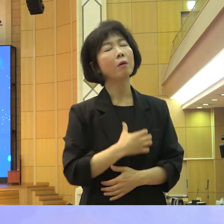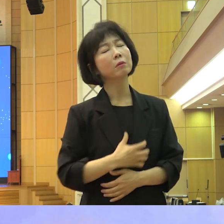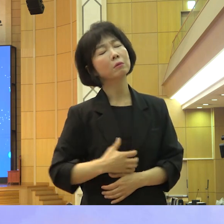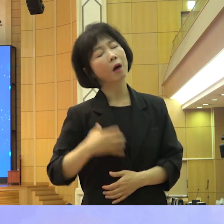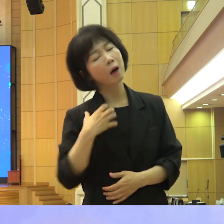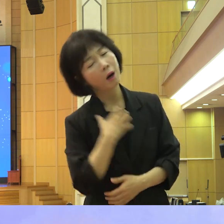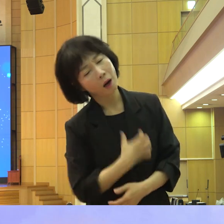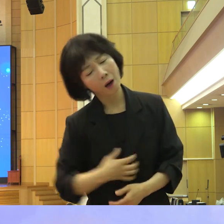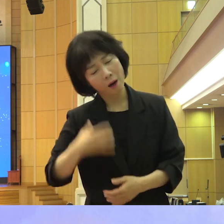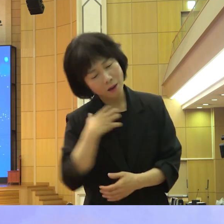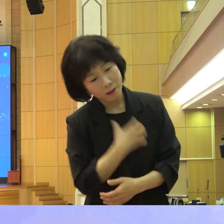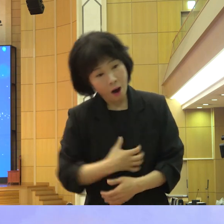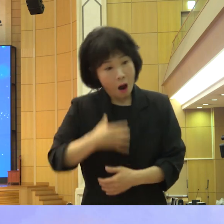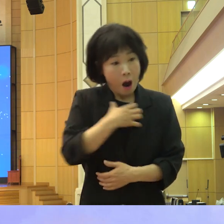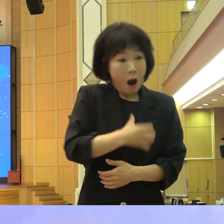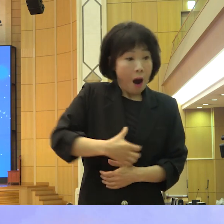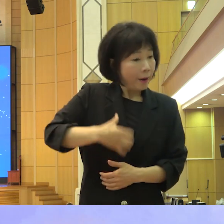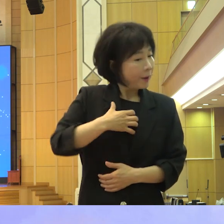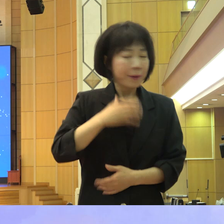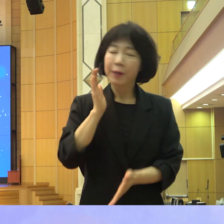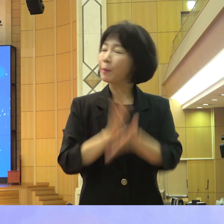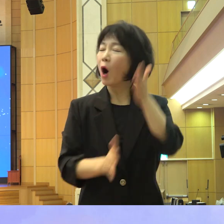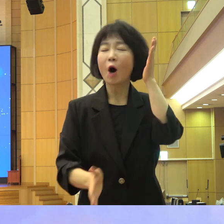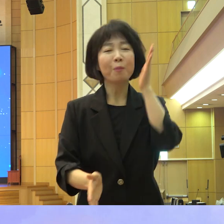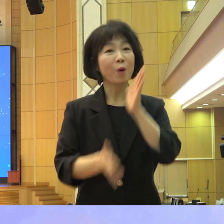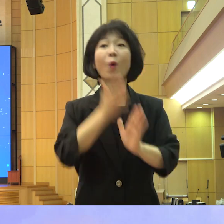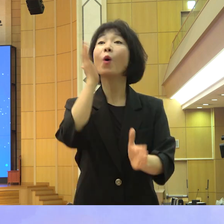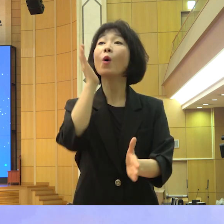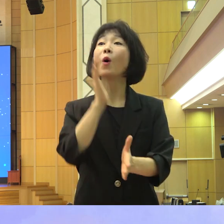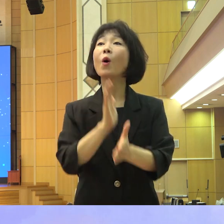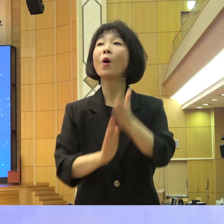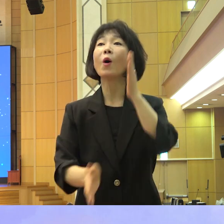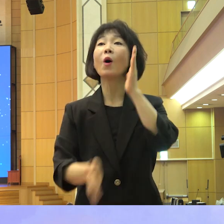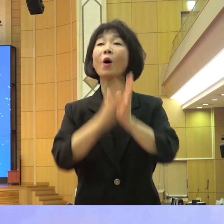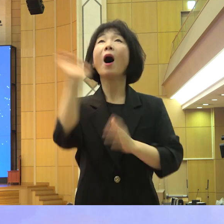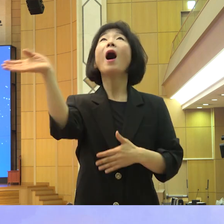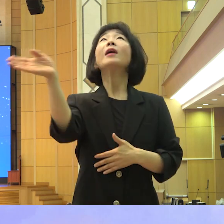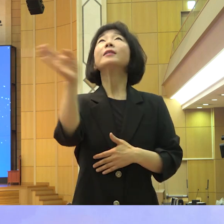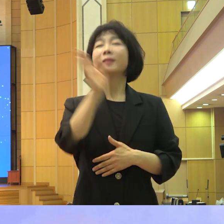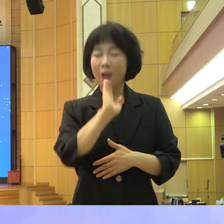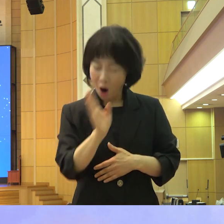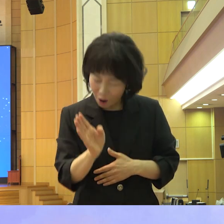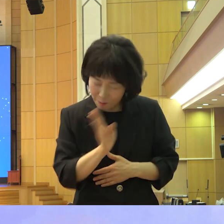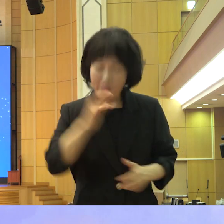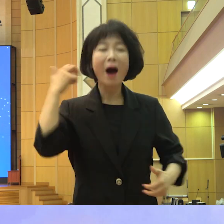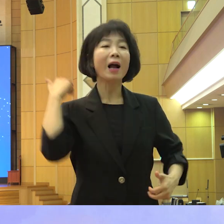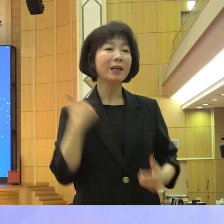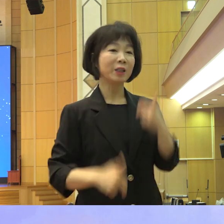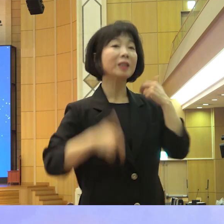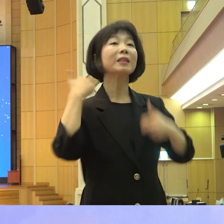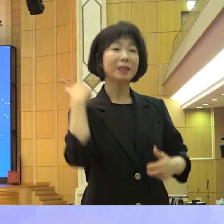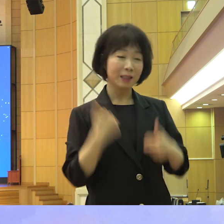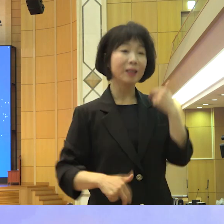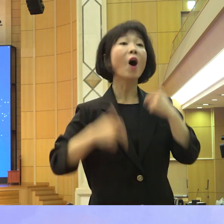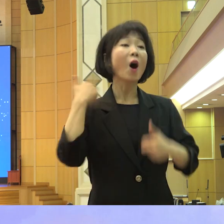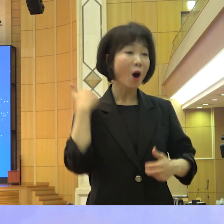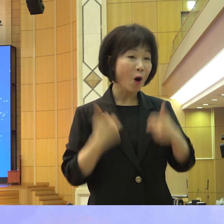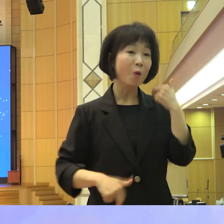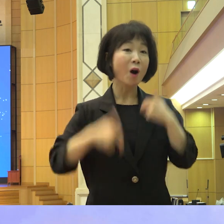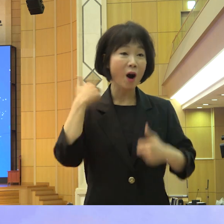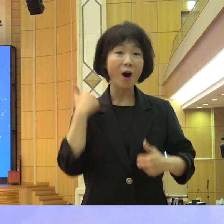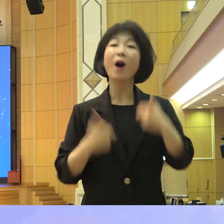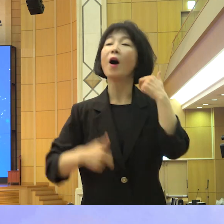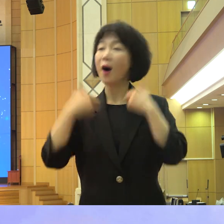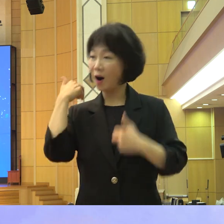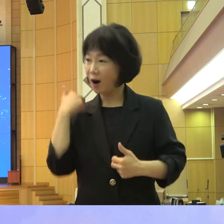기뻐요. 걱정 근심 없고 정말